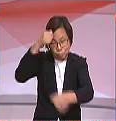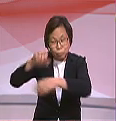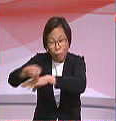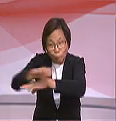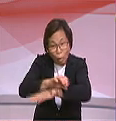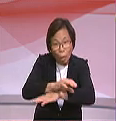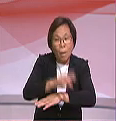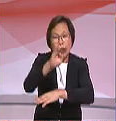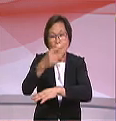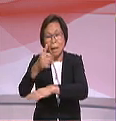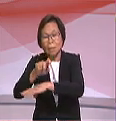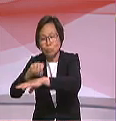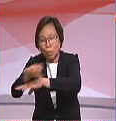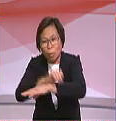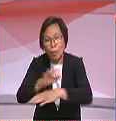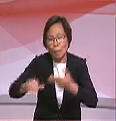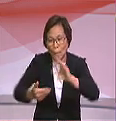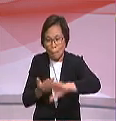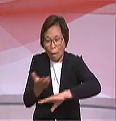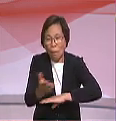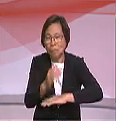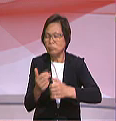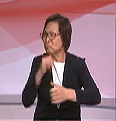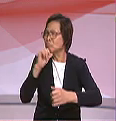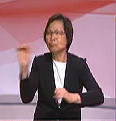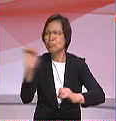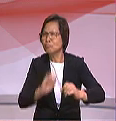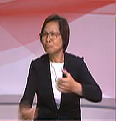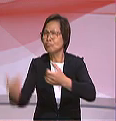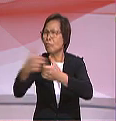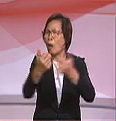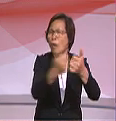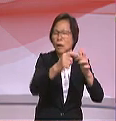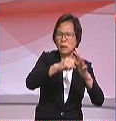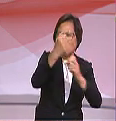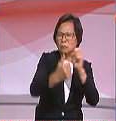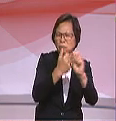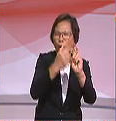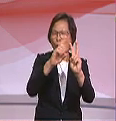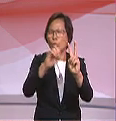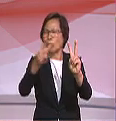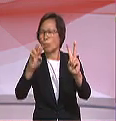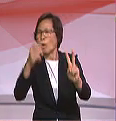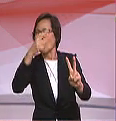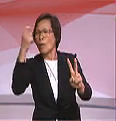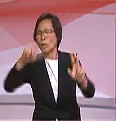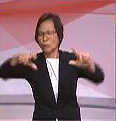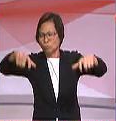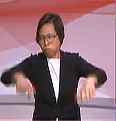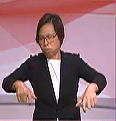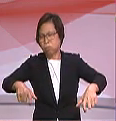disuarakan Mega Zulkarnain selepas pesilat negara tidak mengetahui sebaran kejohanan sejak tahun lalu ekoran perintah kawalan